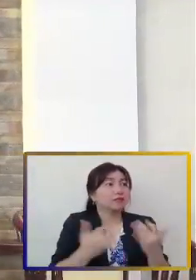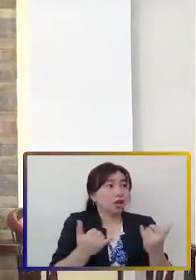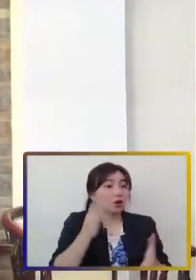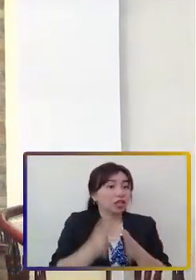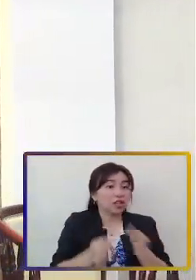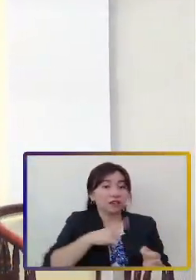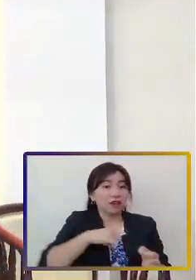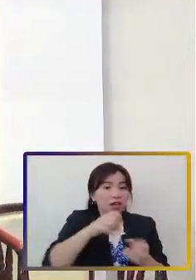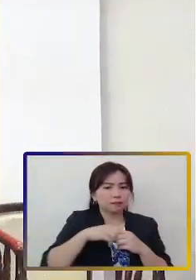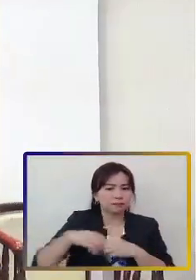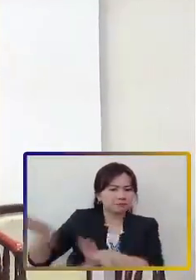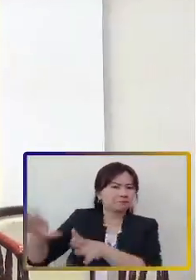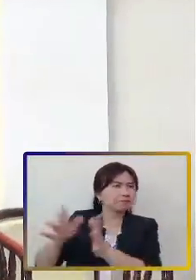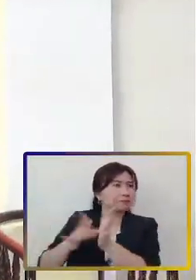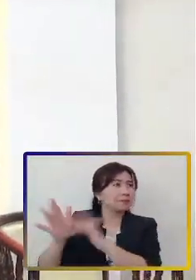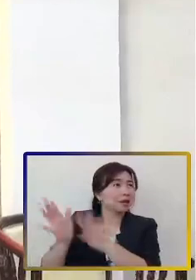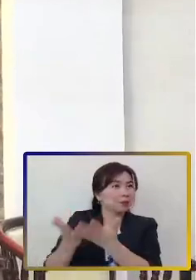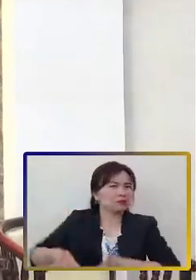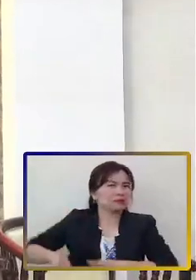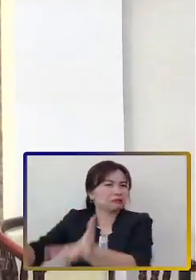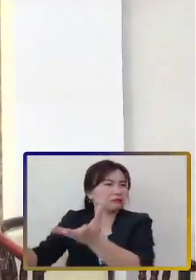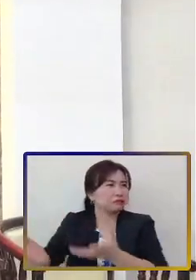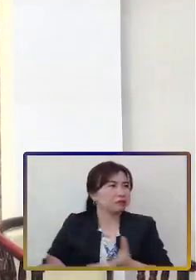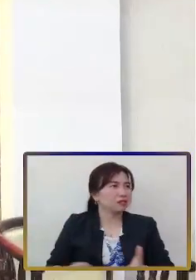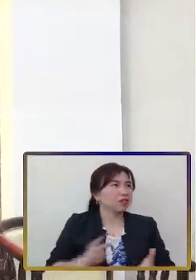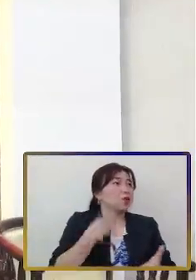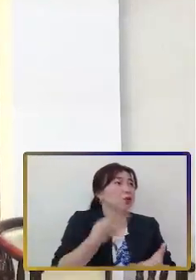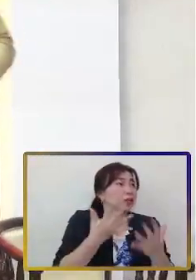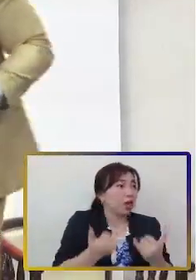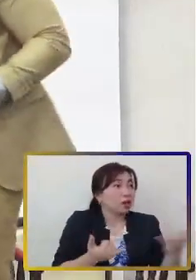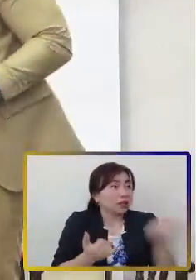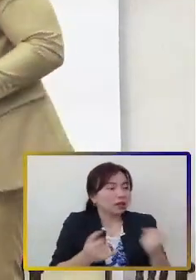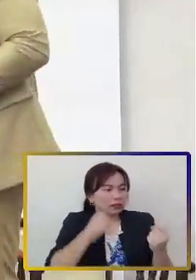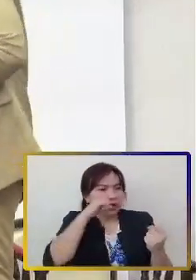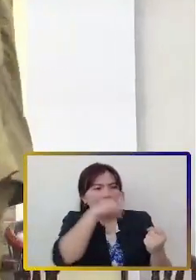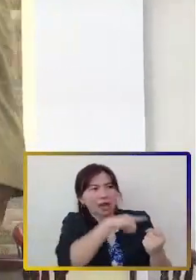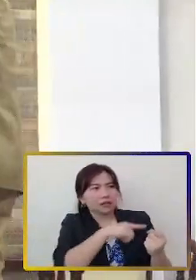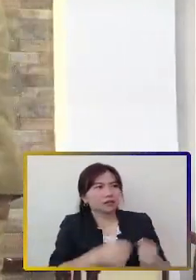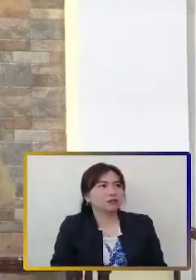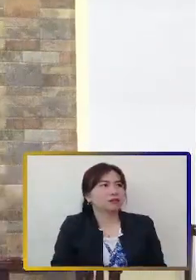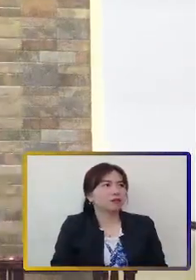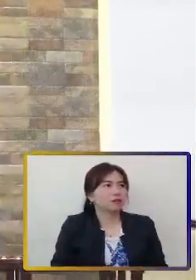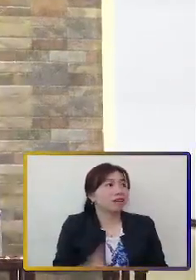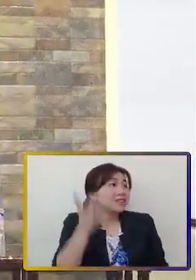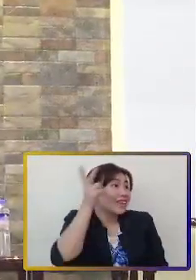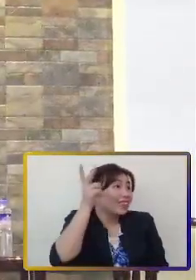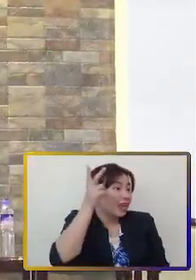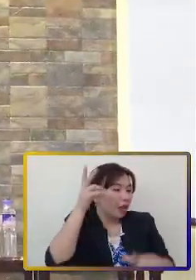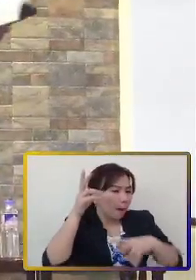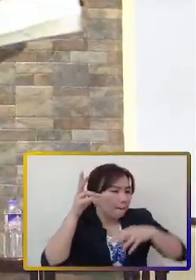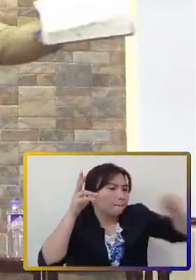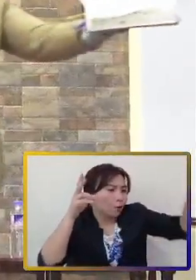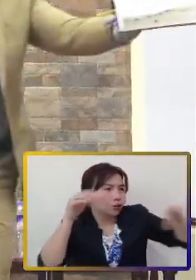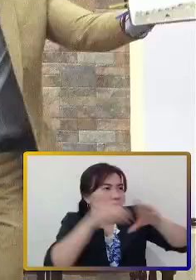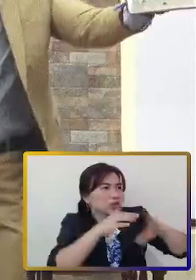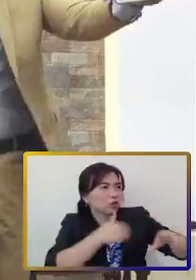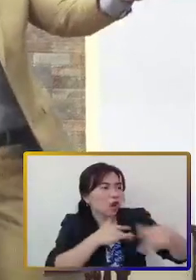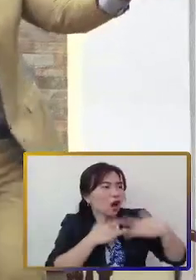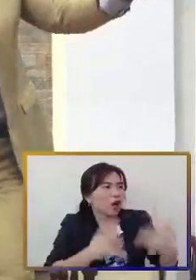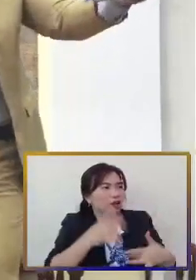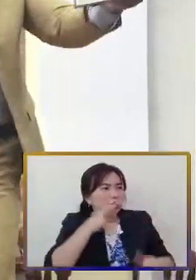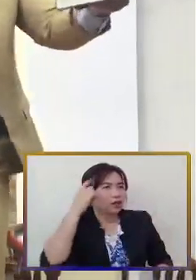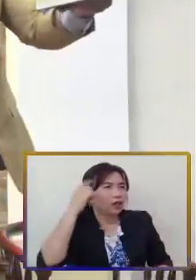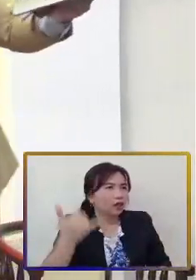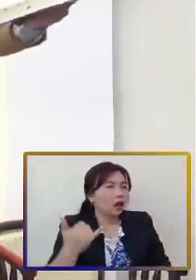kasinungalingan yung pagpapaniwala ng diyablo sa sarili natin na okay ako faithful ako check mo dito check